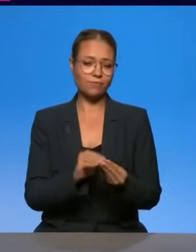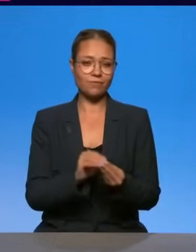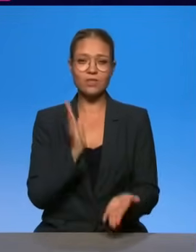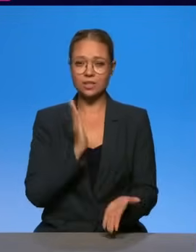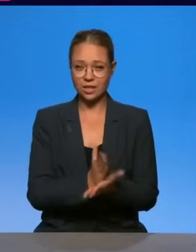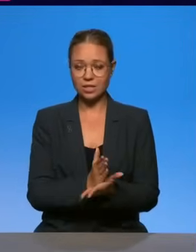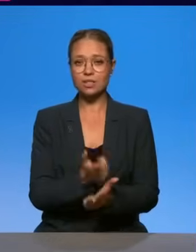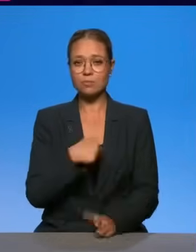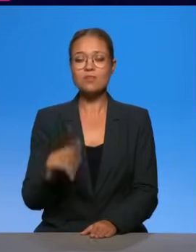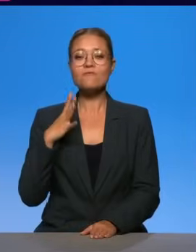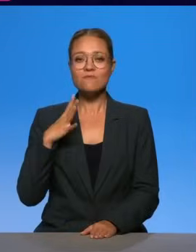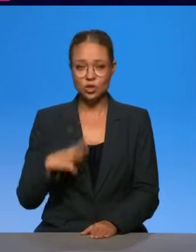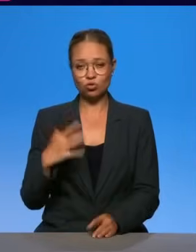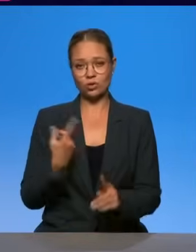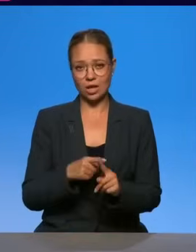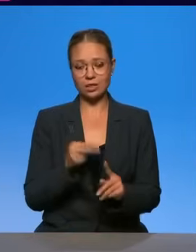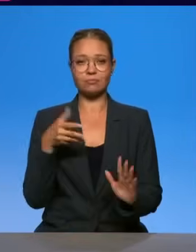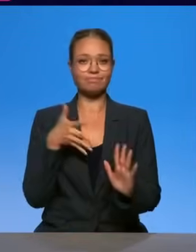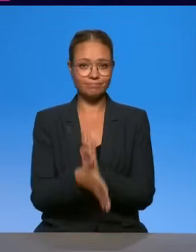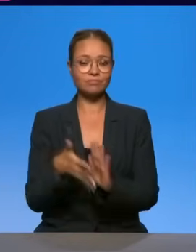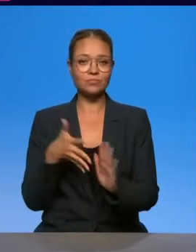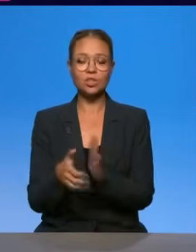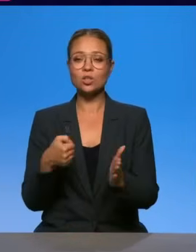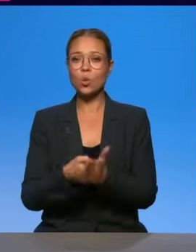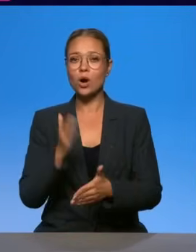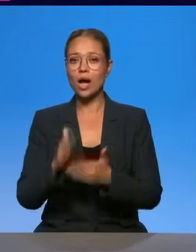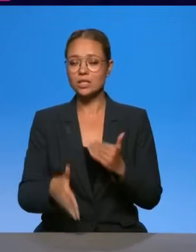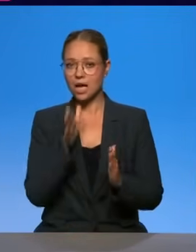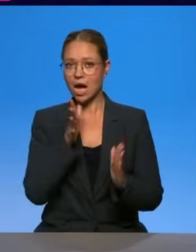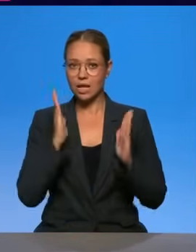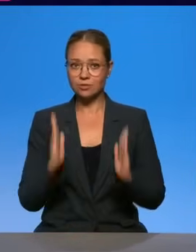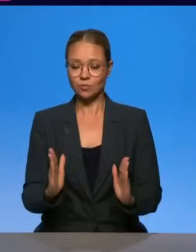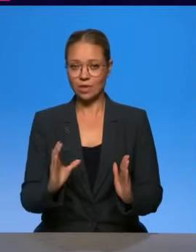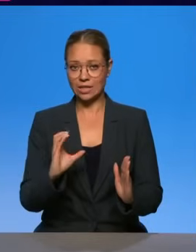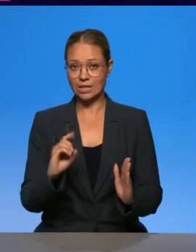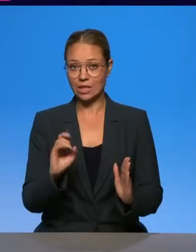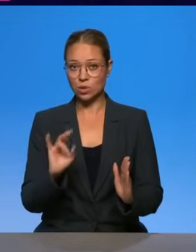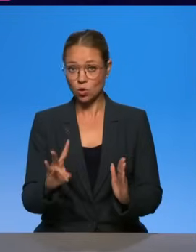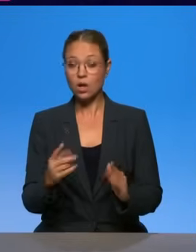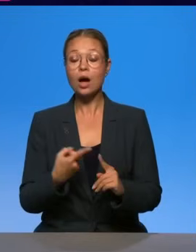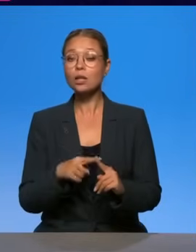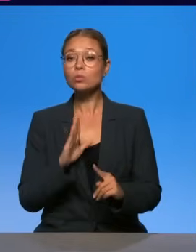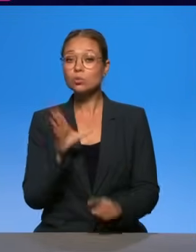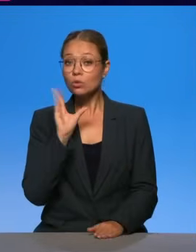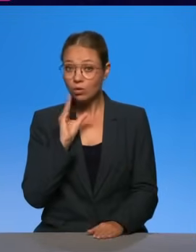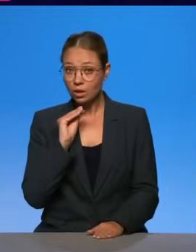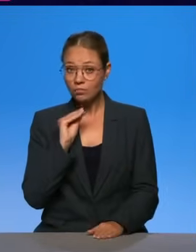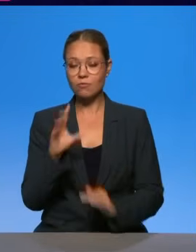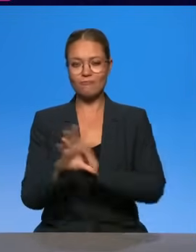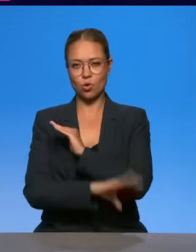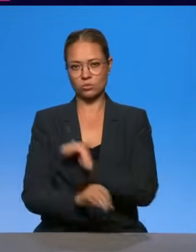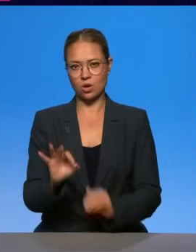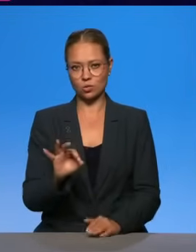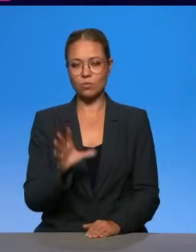нести до окончания сезона, а это заканчивается у нас сезон, в этом году закончится в конце октября, когда деревья уходят в